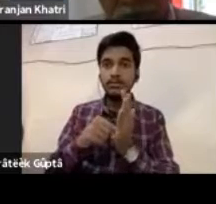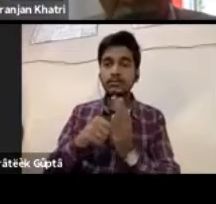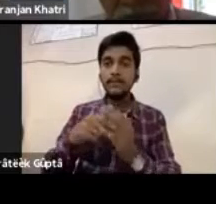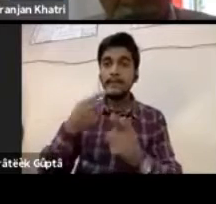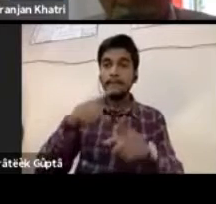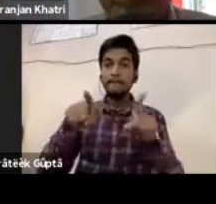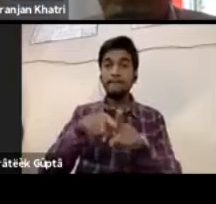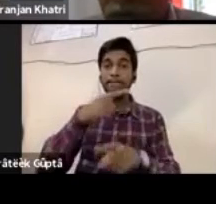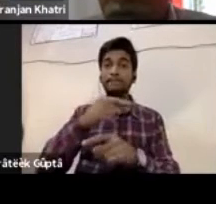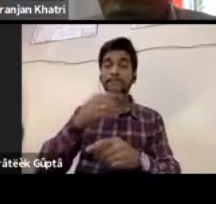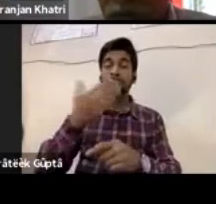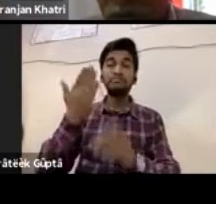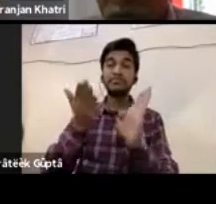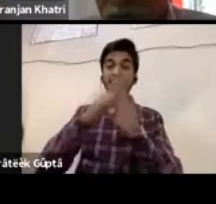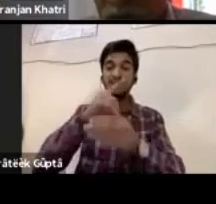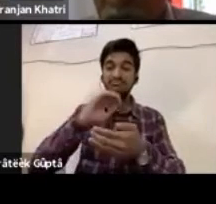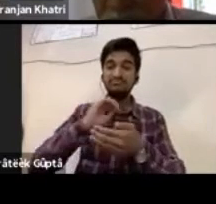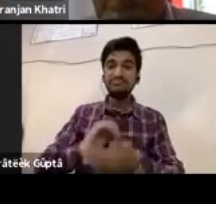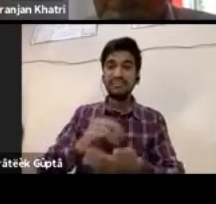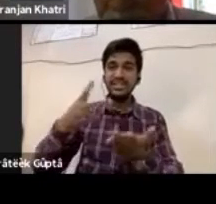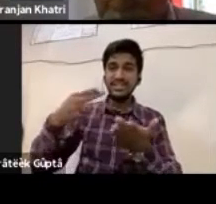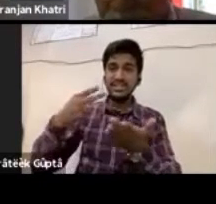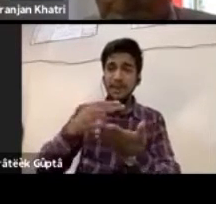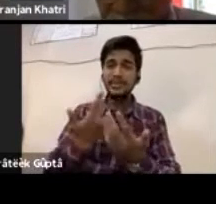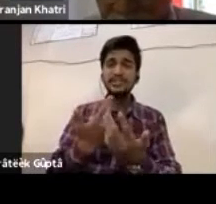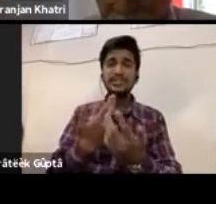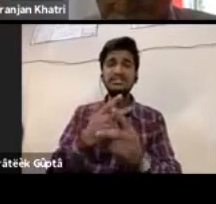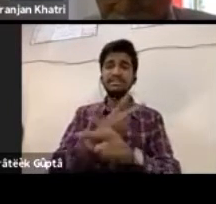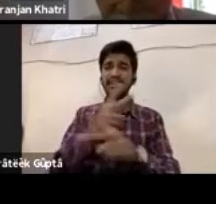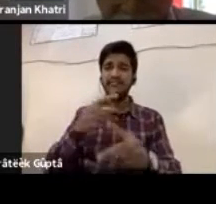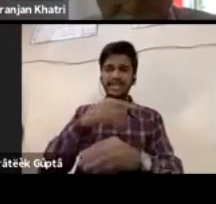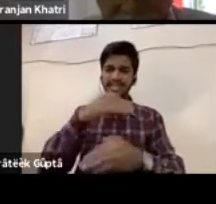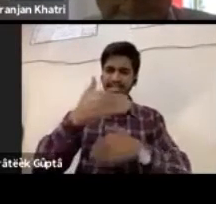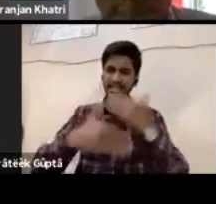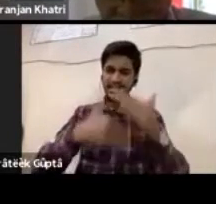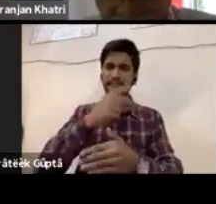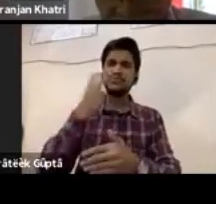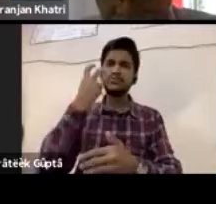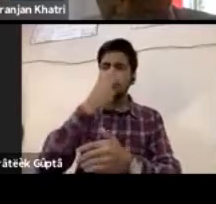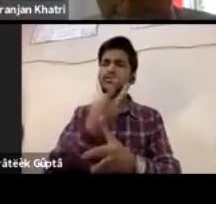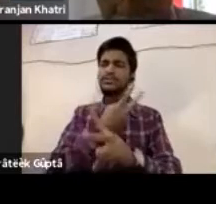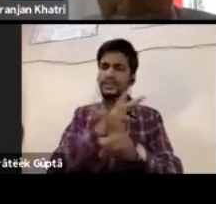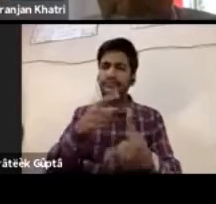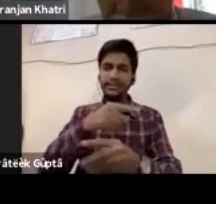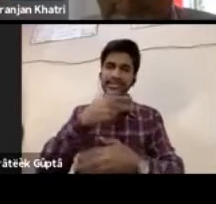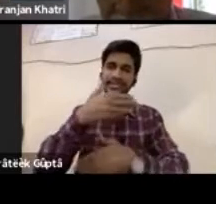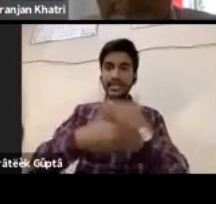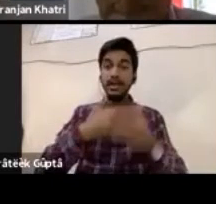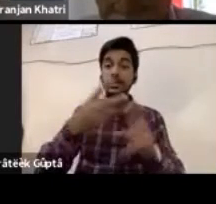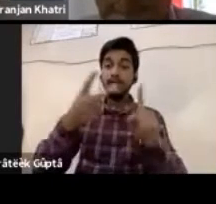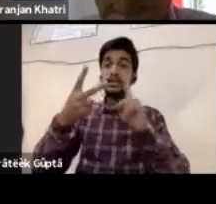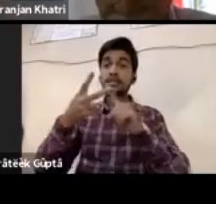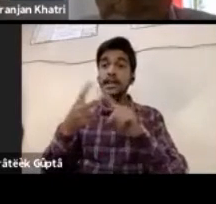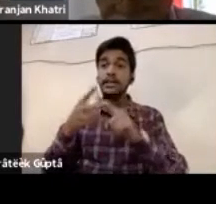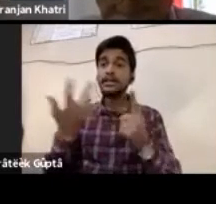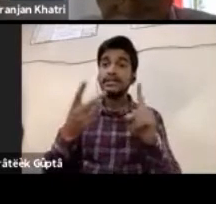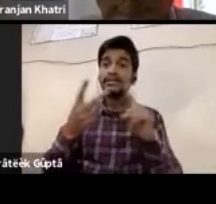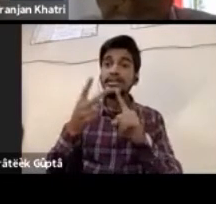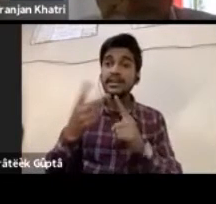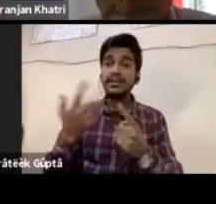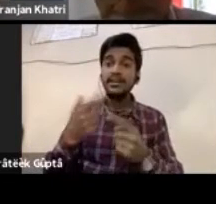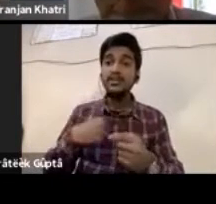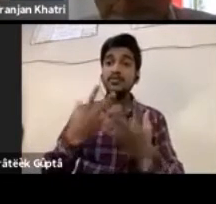उसकी रिहैबिलिटेशन, उसकी मैनेजमेंट तो चलती रहती है, बट व्हाट अबाउट आवर सेकेंडरी हेल्थ कंडीशंस? हमारा वेट